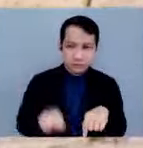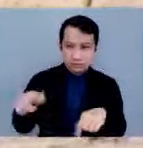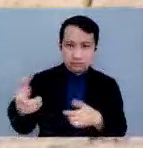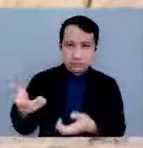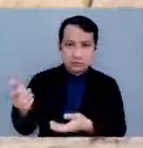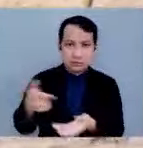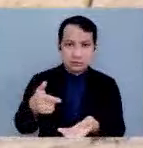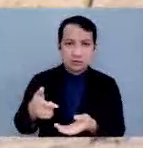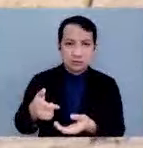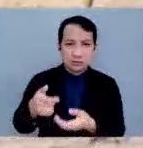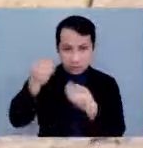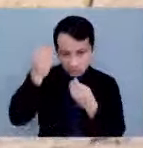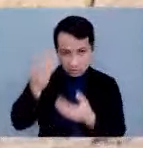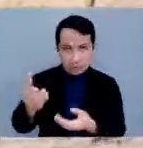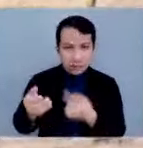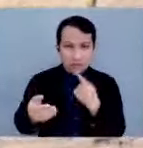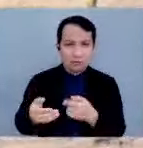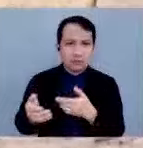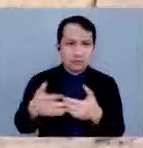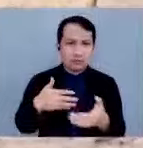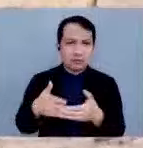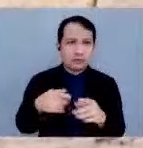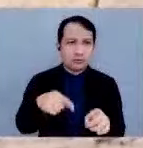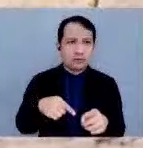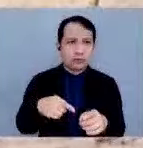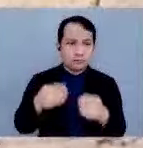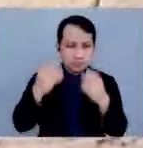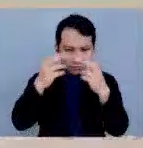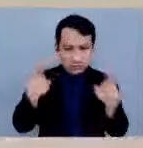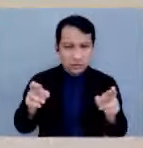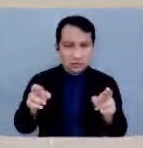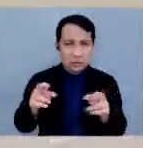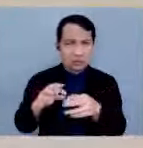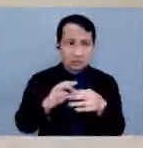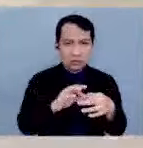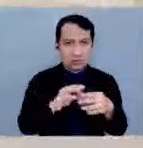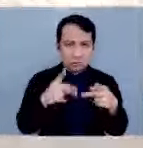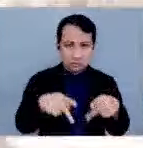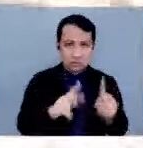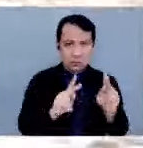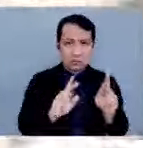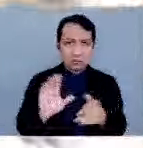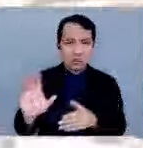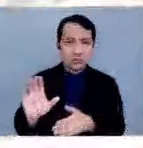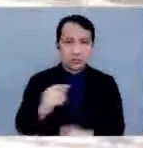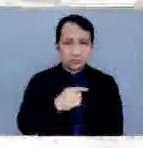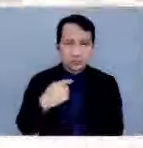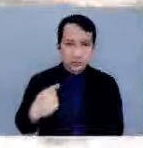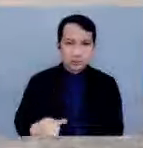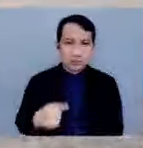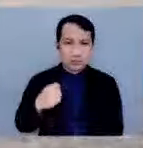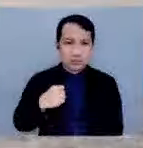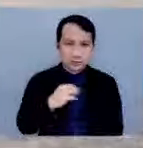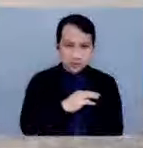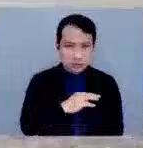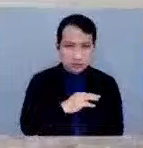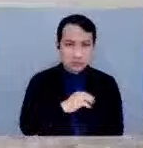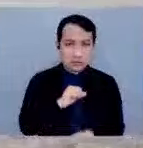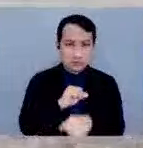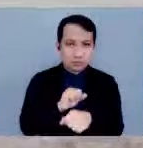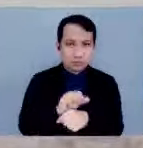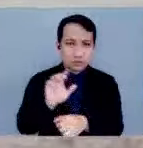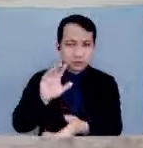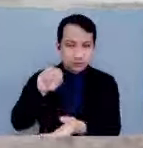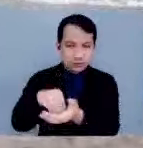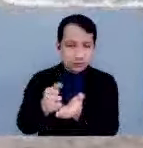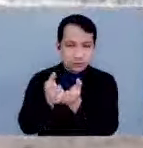susunod. Hindi naman matukoy ni Mayor kung may mga kaukulang papeles ang mga Chinong trabador na nasa barko.